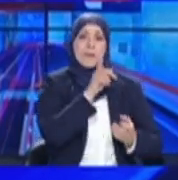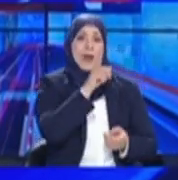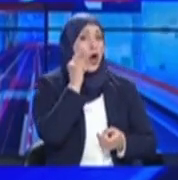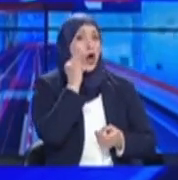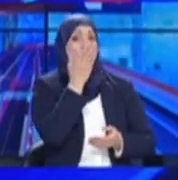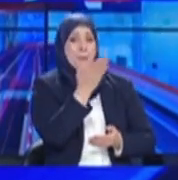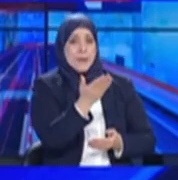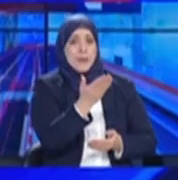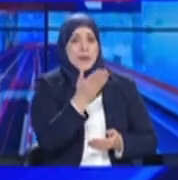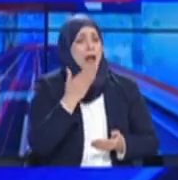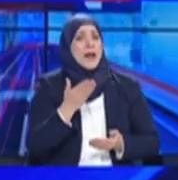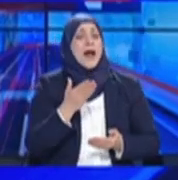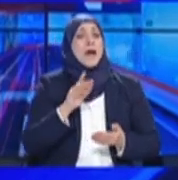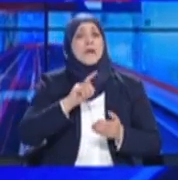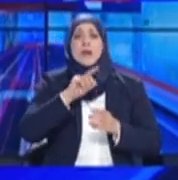الجمهوريه